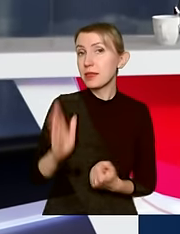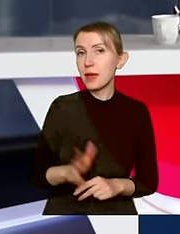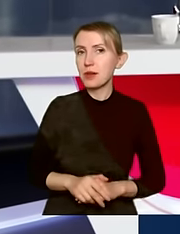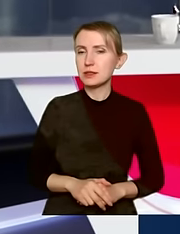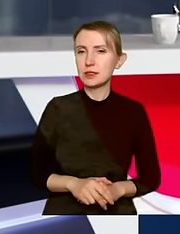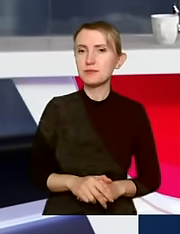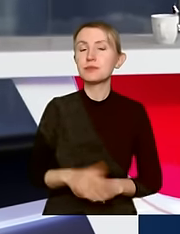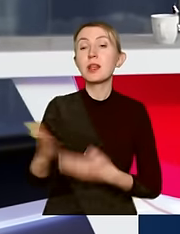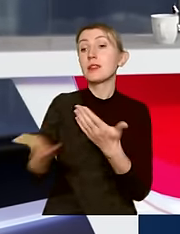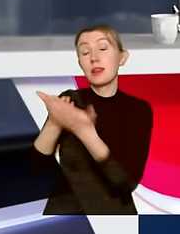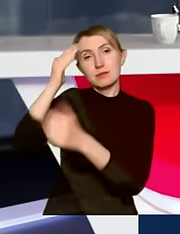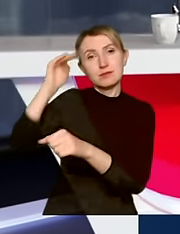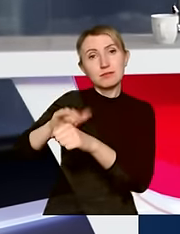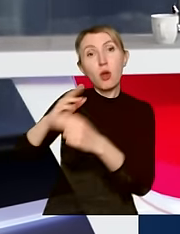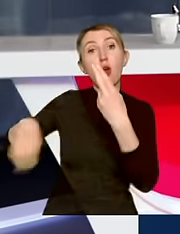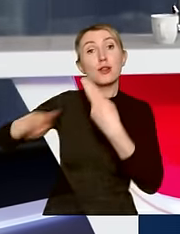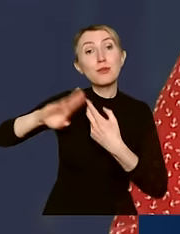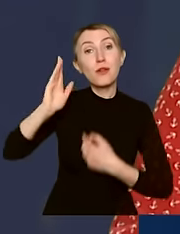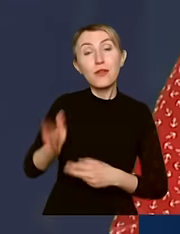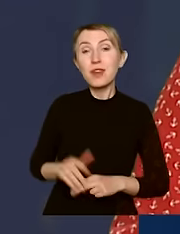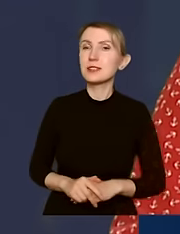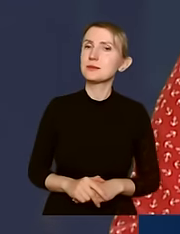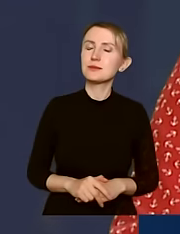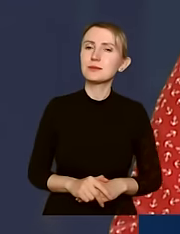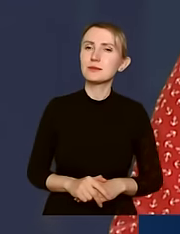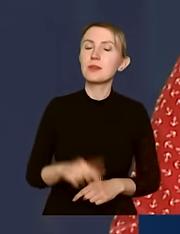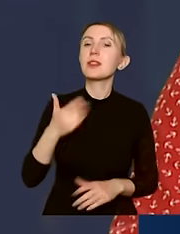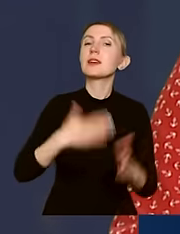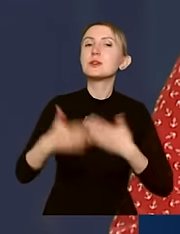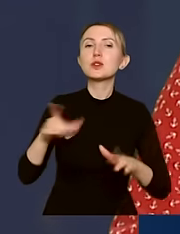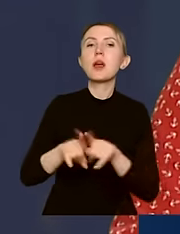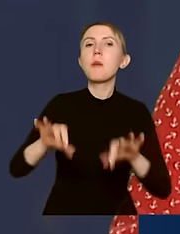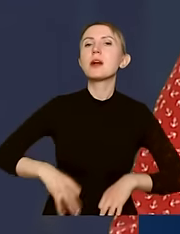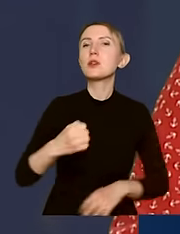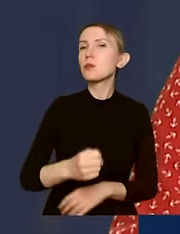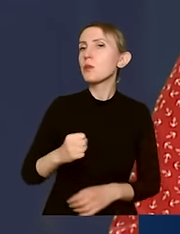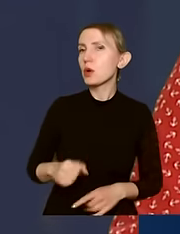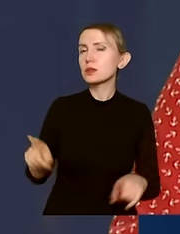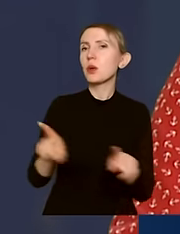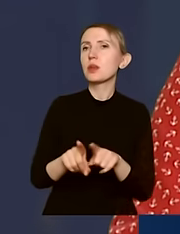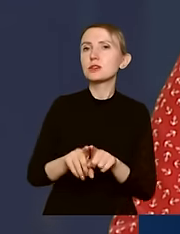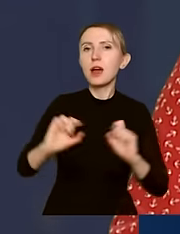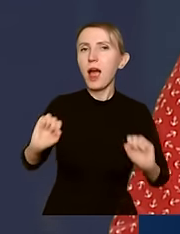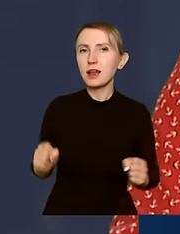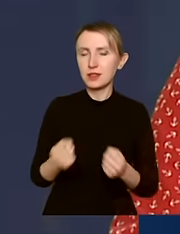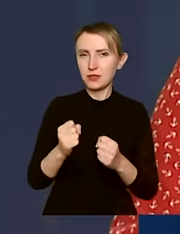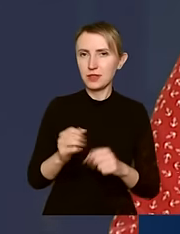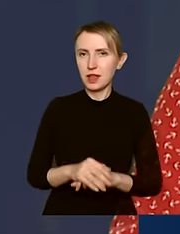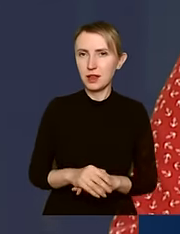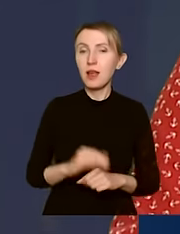interpelacje odpowiedzą. Cieszę się też, no, powiedziałem, że pani poseł też jest aktywna na tym polu.